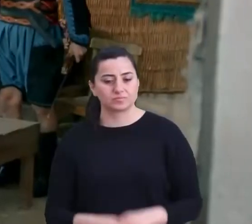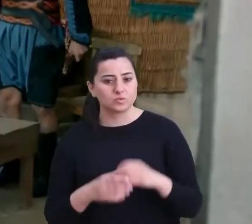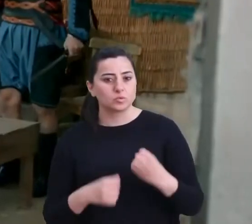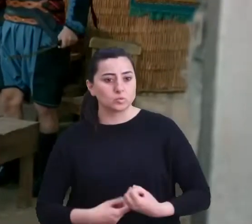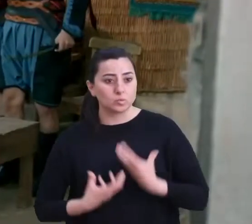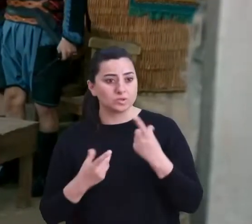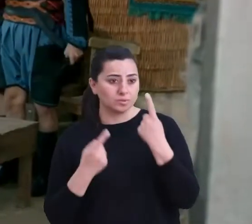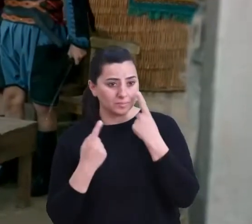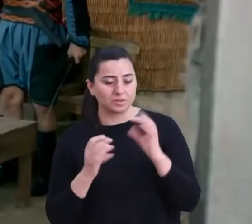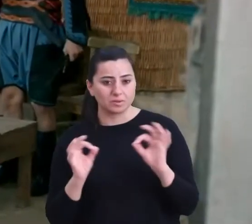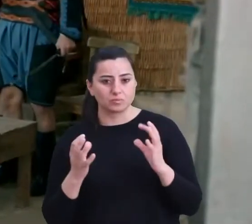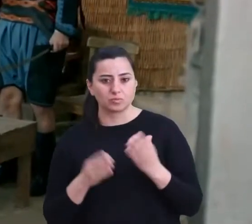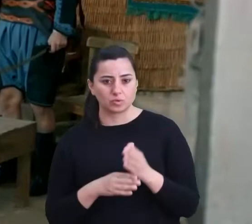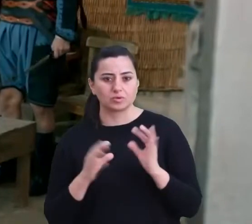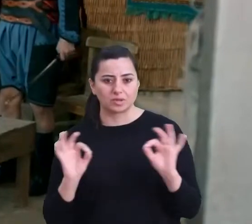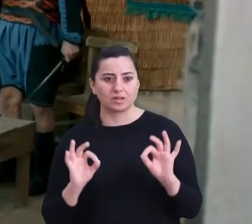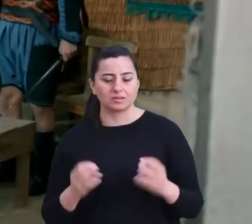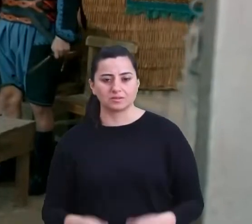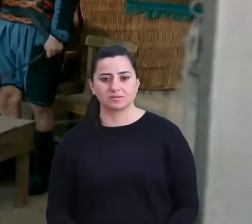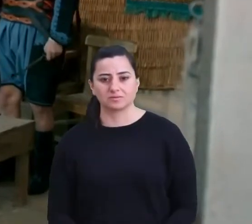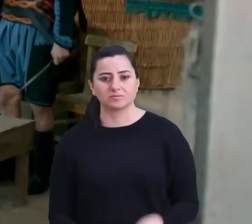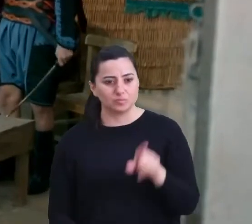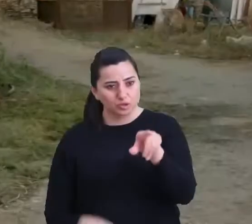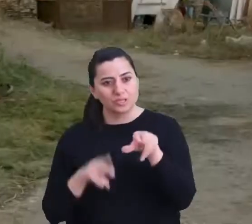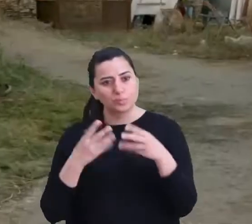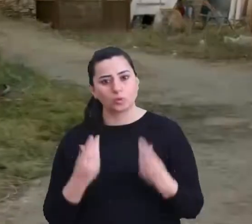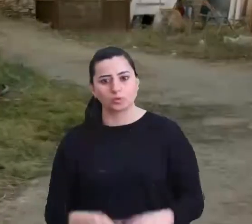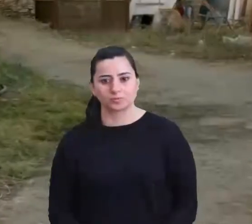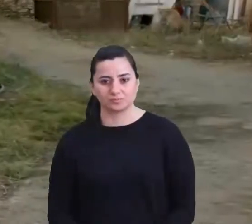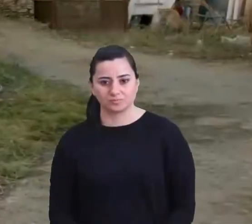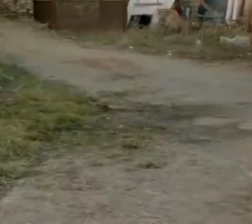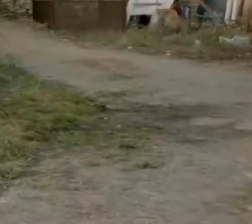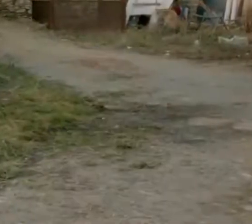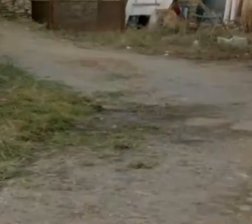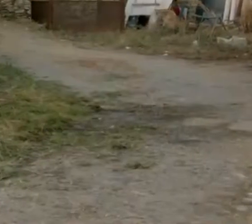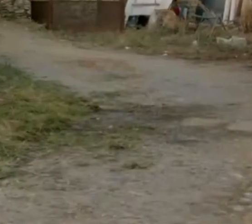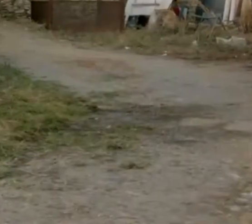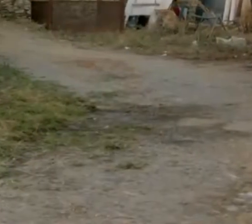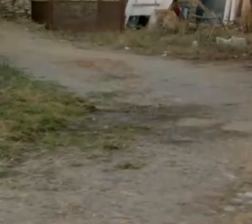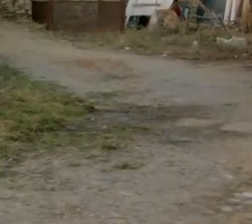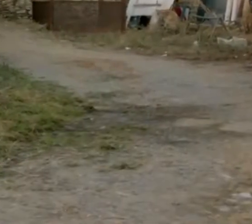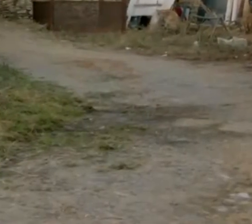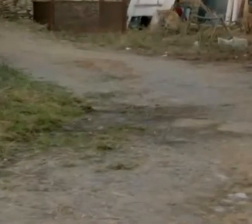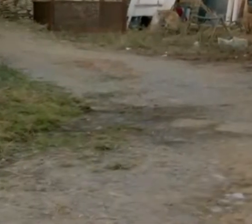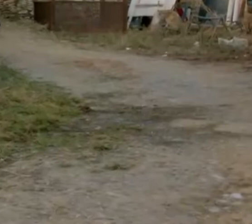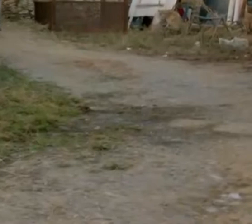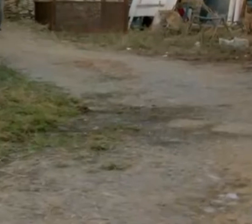Duygu doğru. Duygu ne? Duygu doğru. Duygu ne? Evet böyle. Süleyman etrafına bakarak giden işçilerin arkasından takip